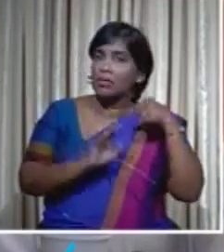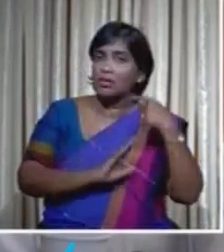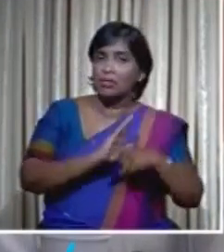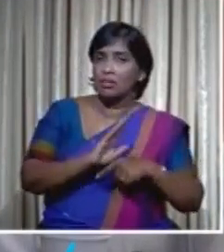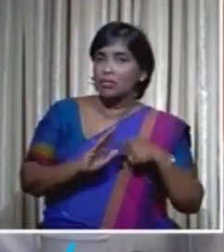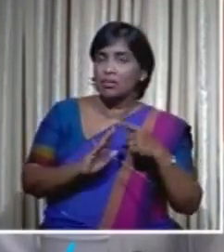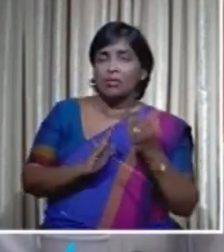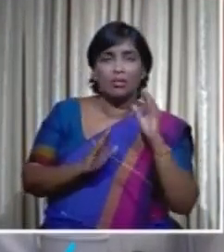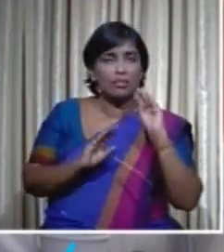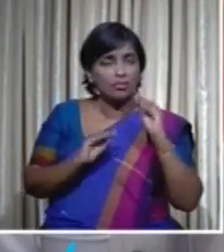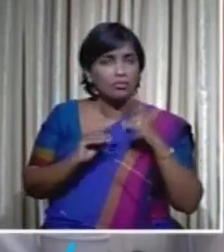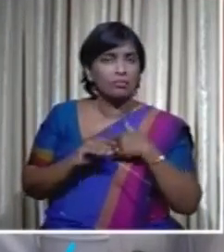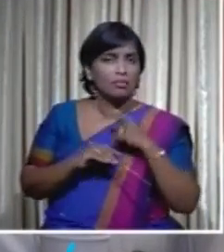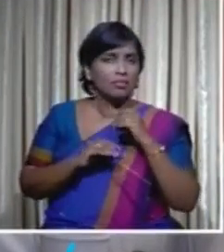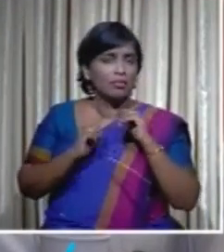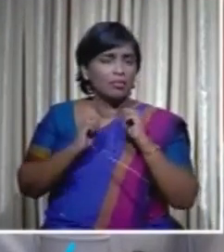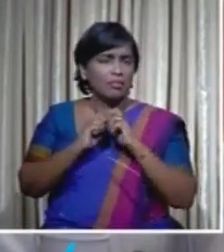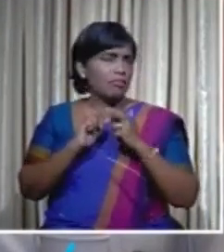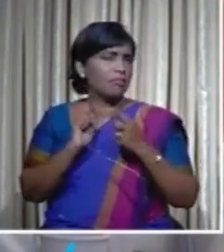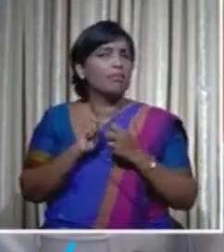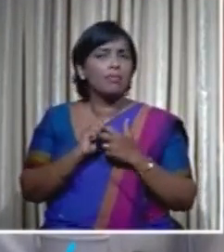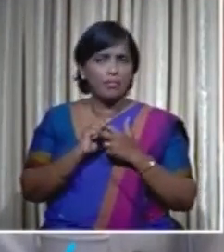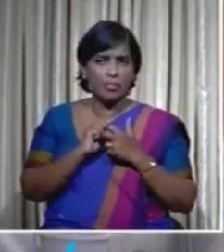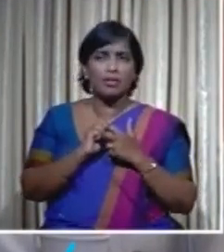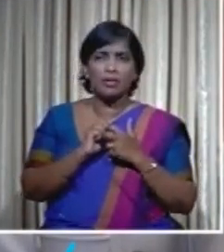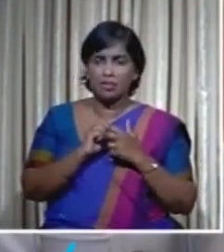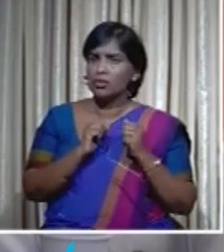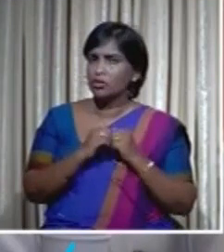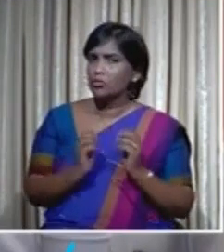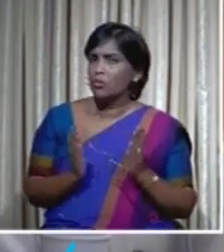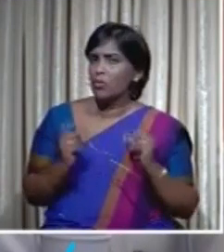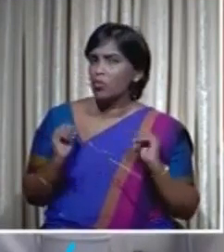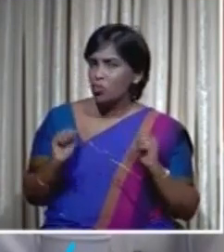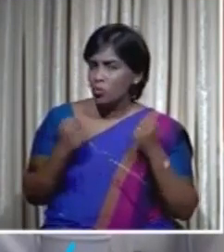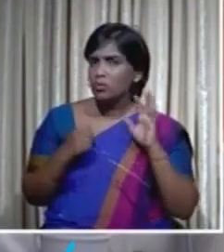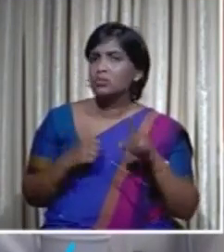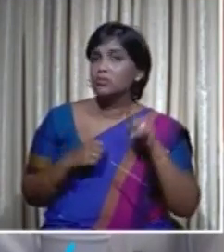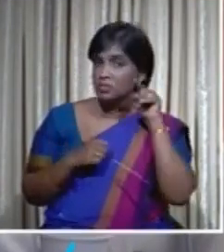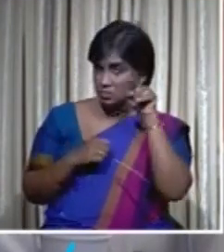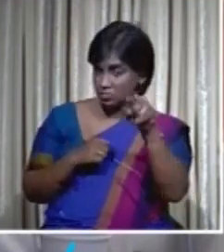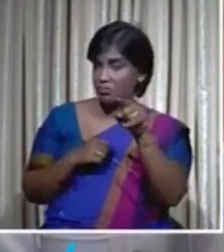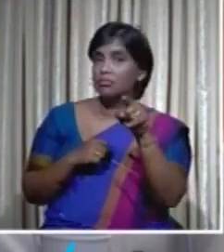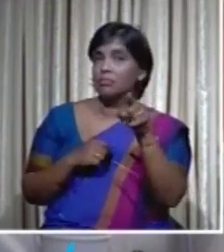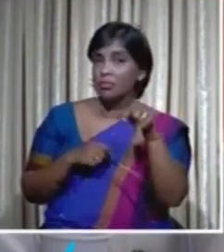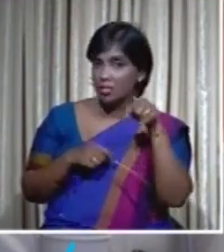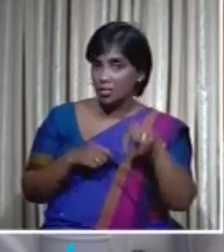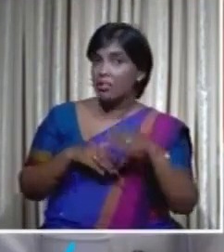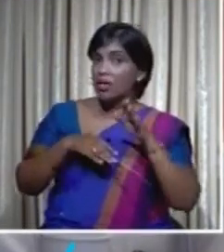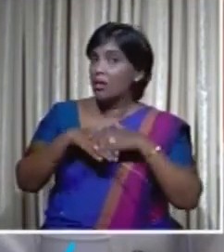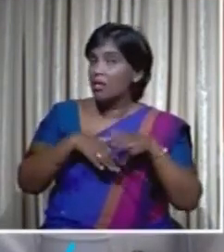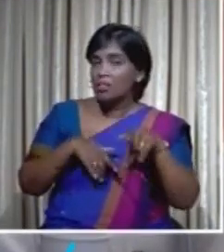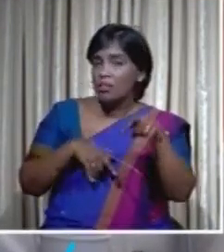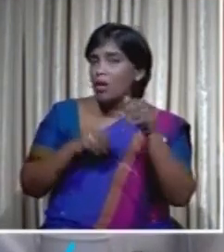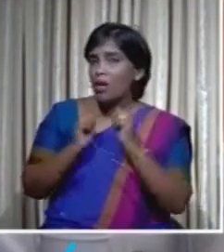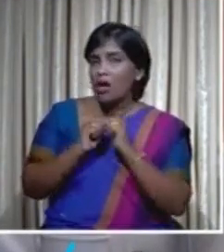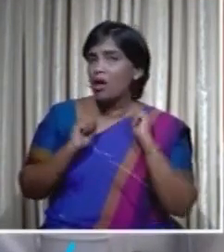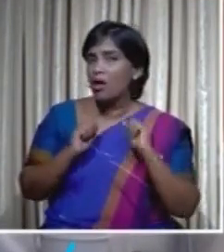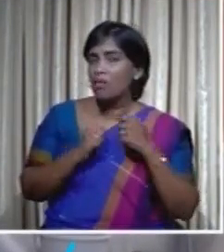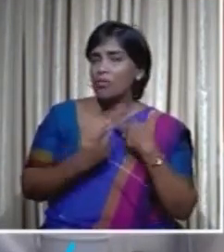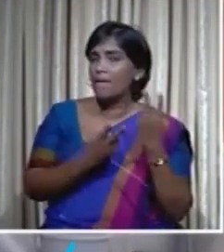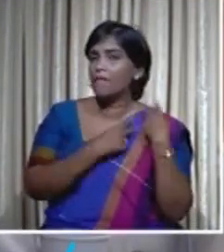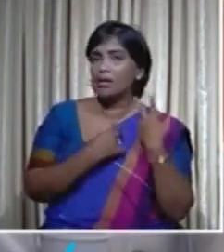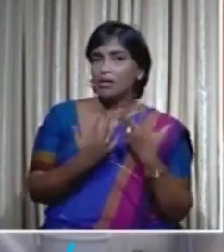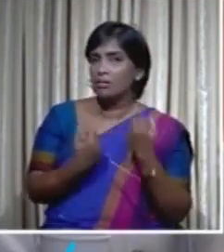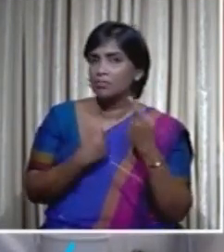உங்களை சிந்தித்து பாருங்கள். ஆகவே இதே போலதான் இந்த நாட்டிலே வாழுகின்ற ஏனைய பிரஜைகளும் என்பதை நீங்கள் ஏற்றுக்கொண்டால் இந்த நாட்டிலே